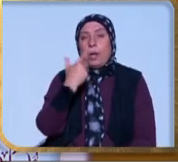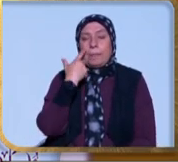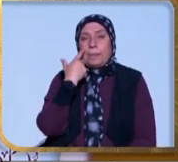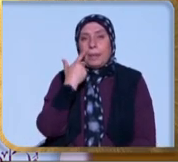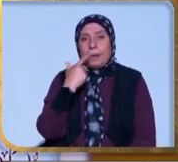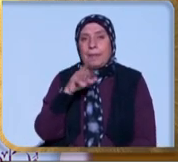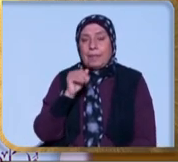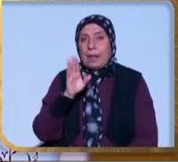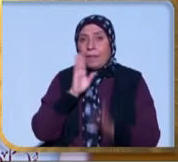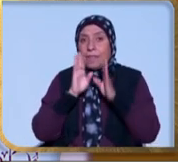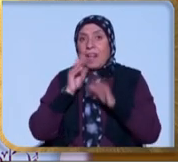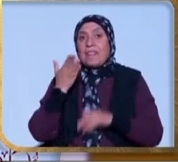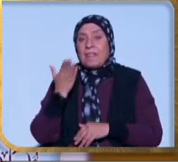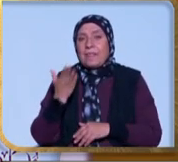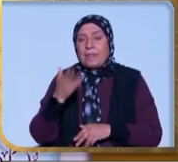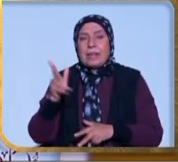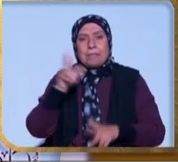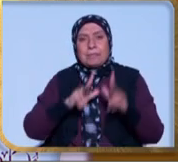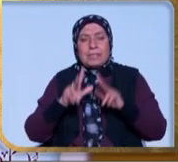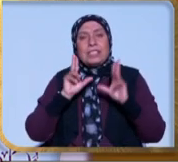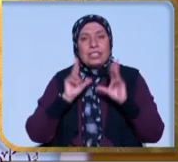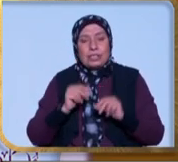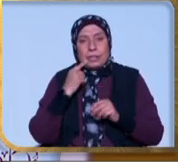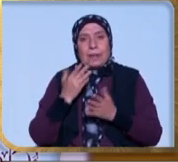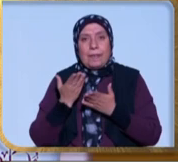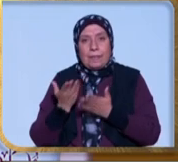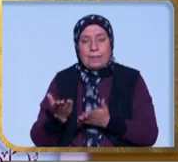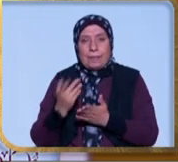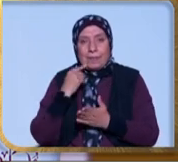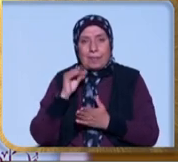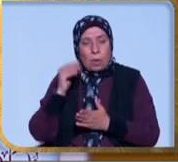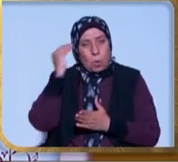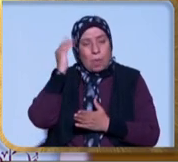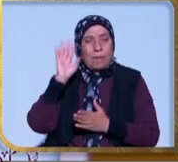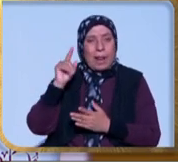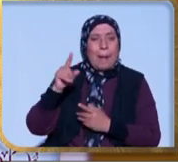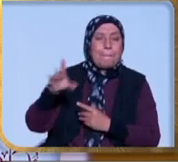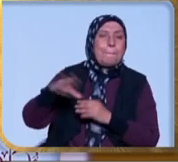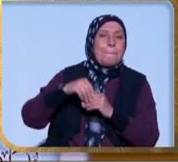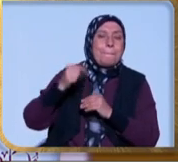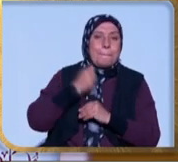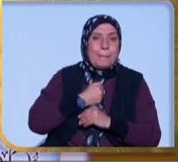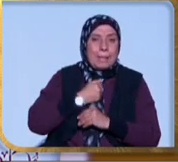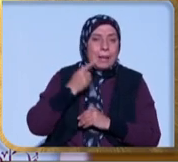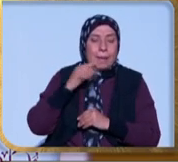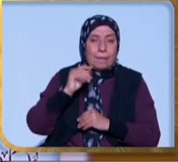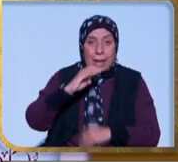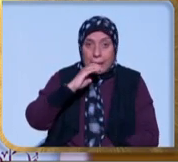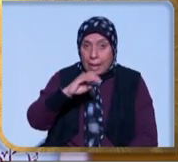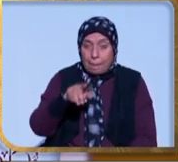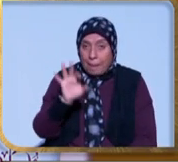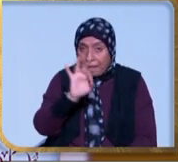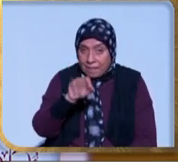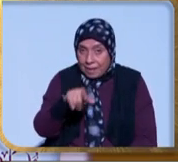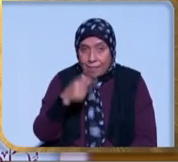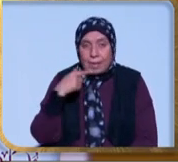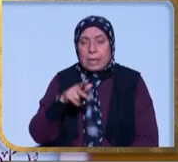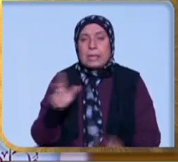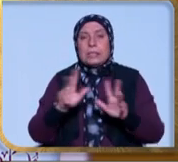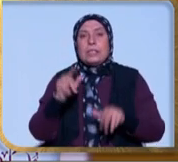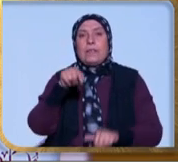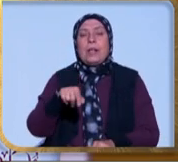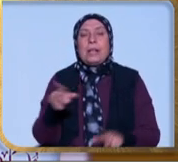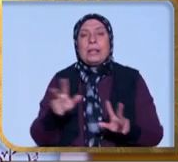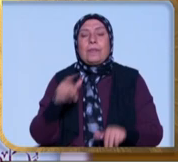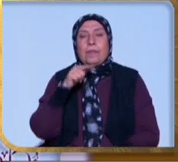من الصفحات المزيفة الكثيرة المنسوبة إلينا زورا وبهتانا. الإجابة من خلال الشاشة،